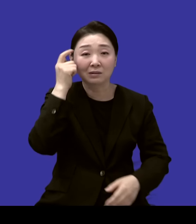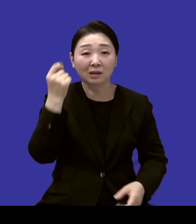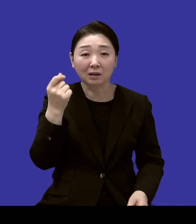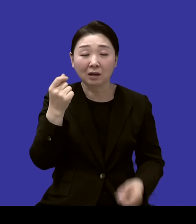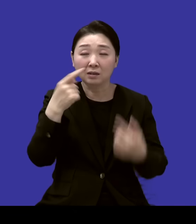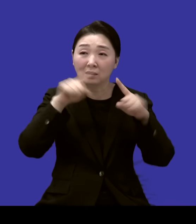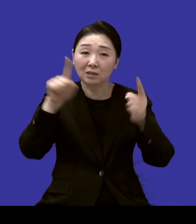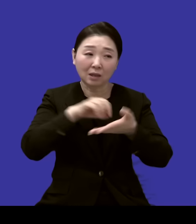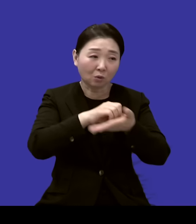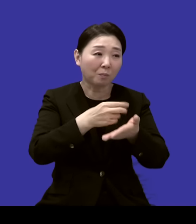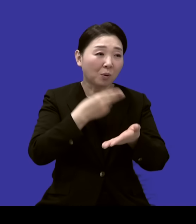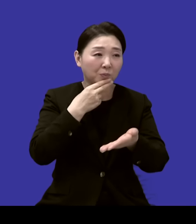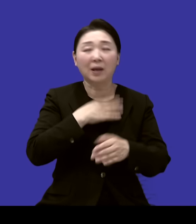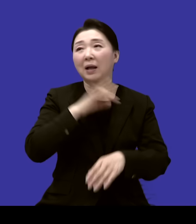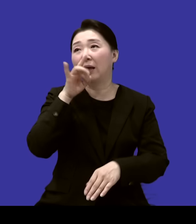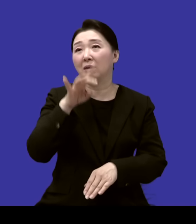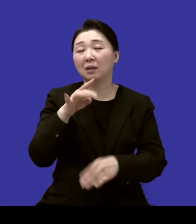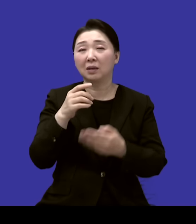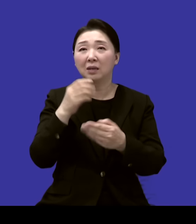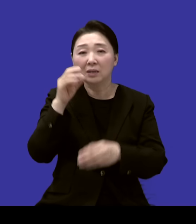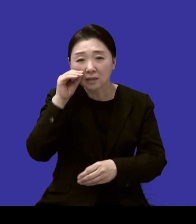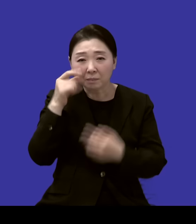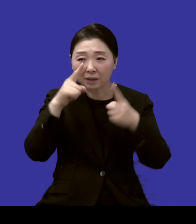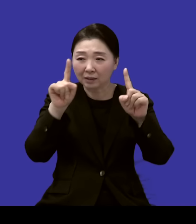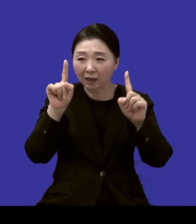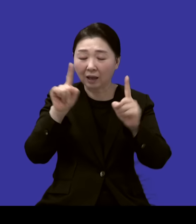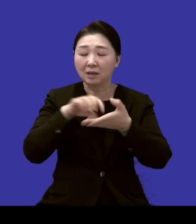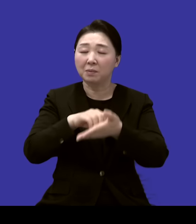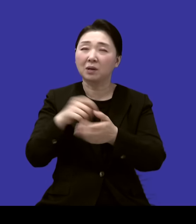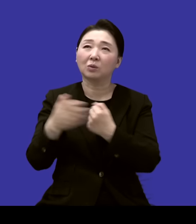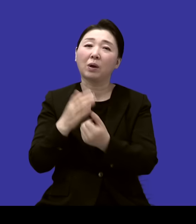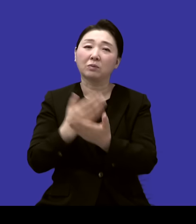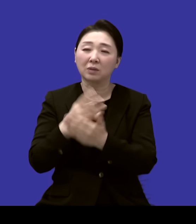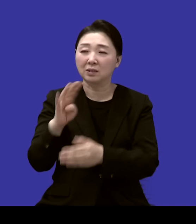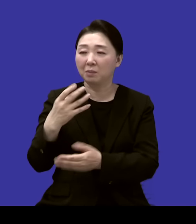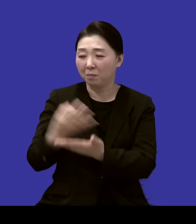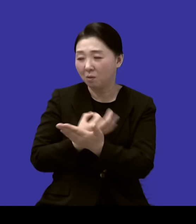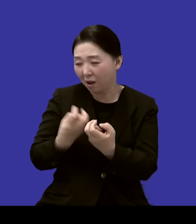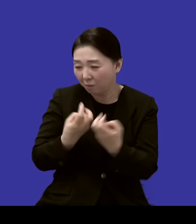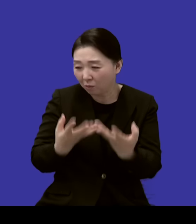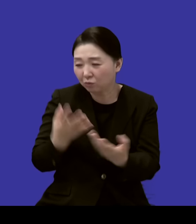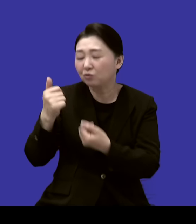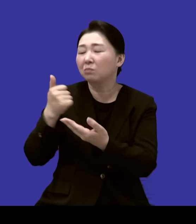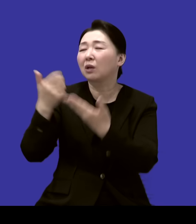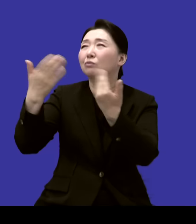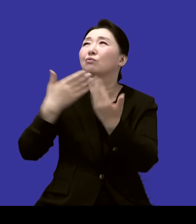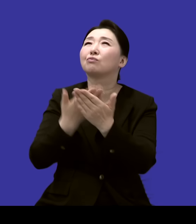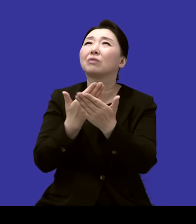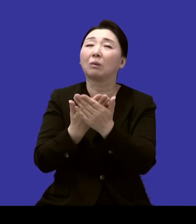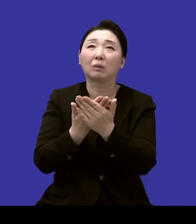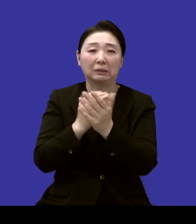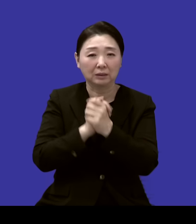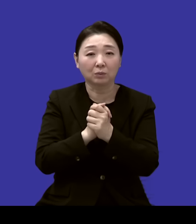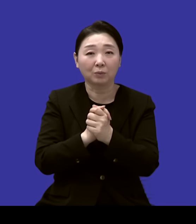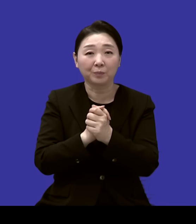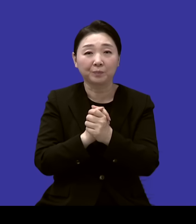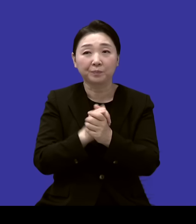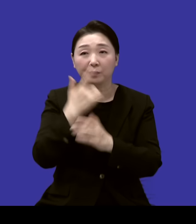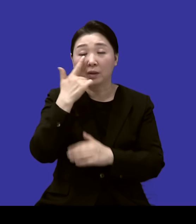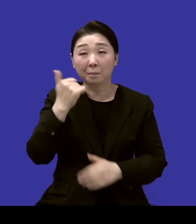대학을 안 가면 전 안 됩니다. 제발 대학 가게 도와주세요. 제가 400만 원 벌 방법은 없으니까 주님이 이렇게 턱 주셨으면 좋겠다. 네. 기도했는데